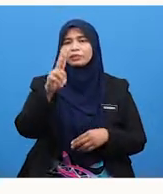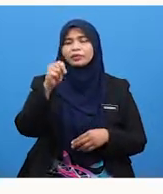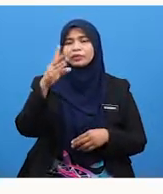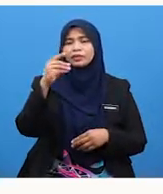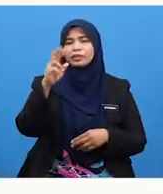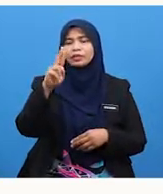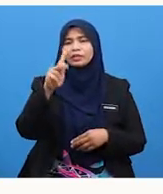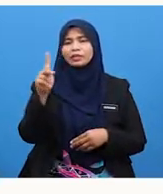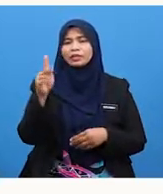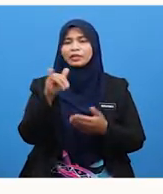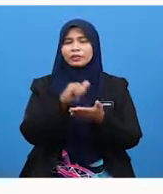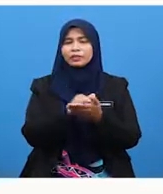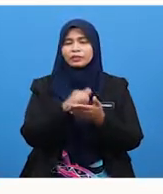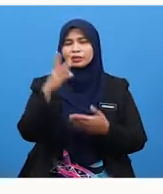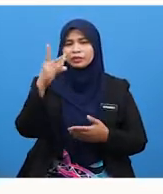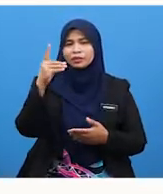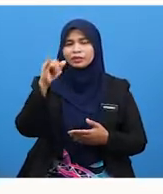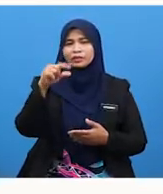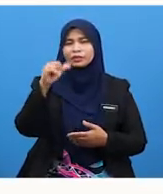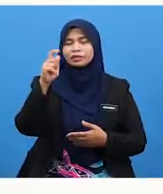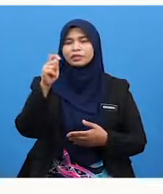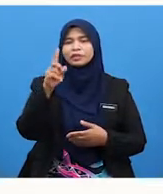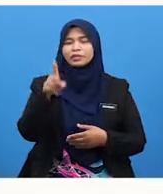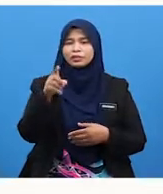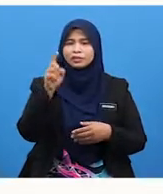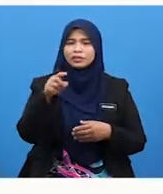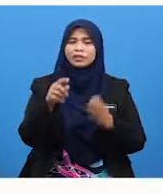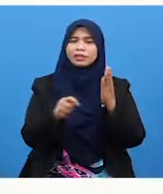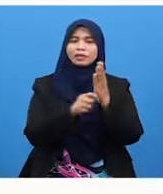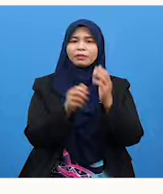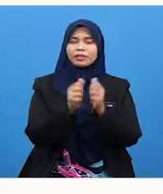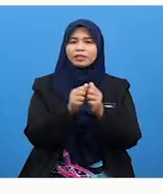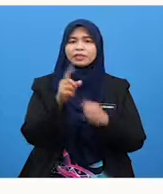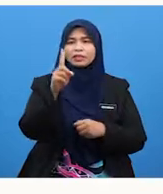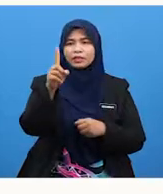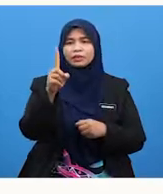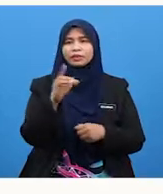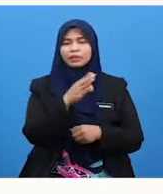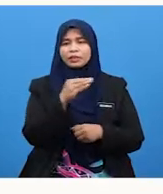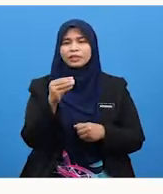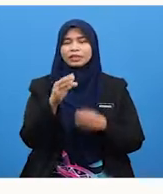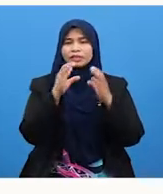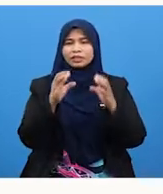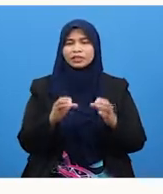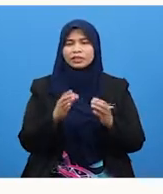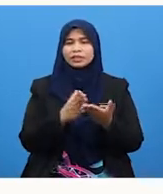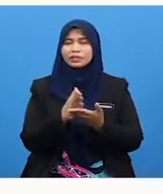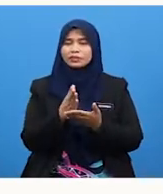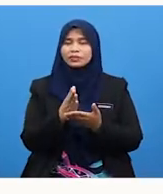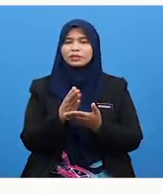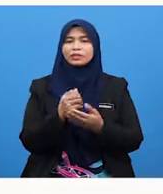iaitu digit 1 perlu ditambah dengan 1. Dan secara